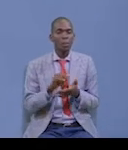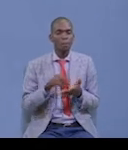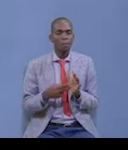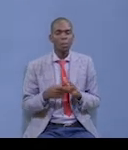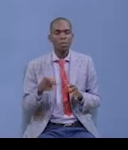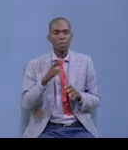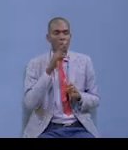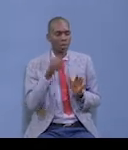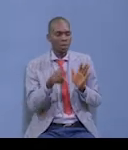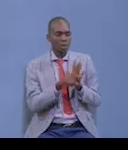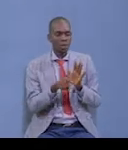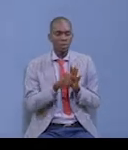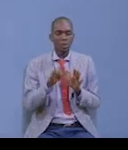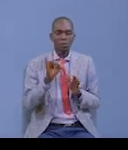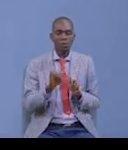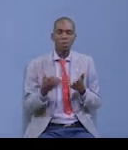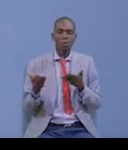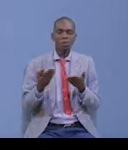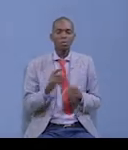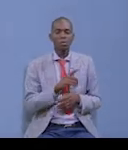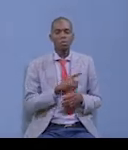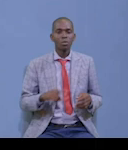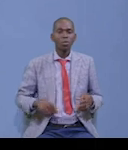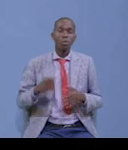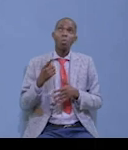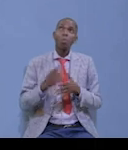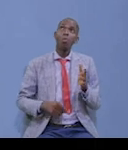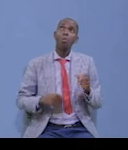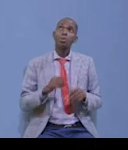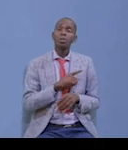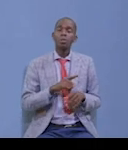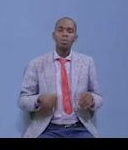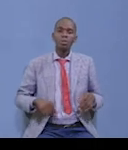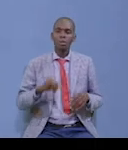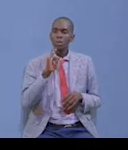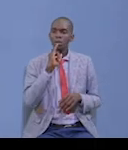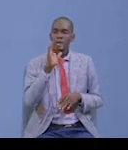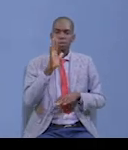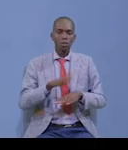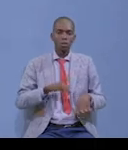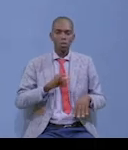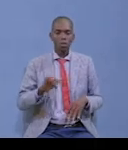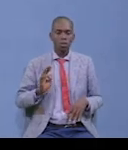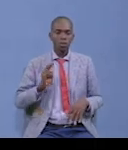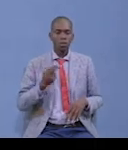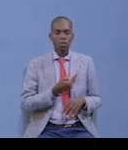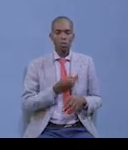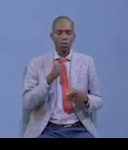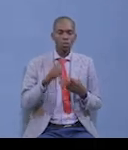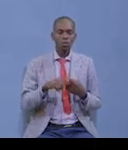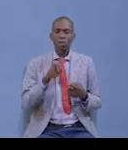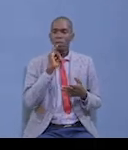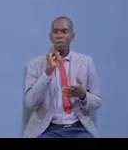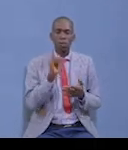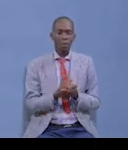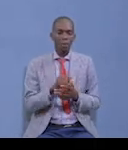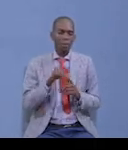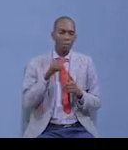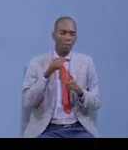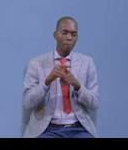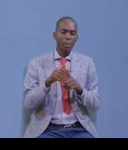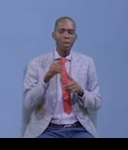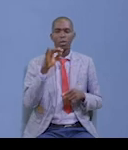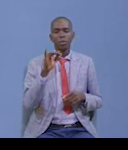వ్యతిరేకమైన సేవది. What the Lord is calling us to. ప్రభు మనల్ని ఎందుకోసం పిలిచారు? Positively. సానుకూలమైన